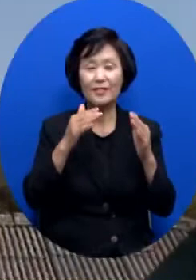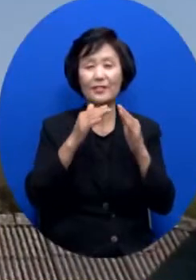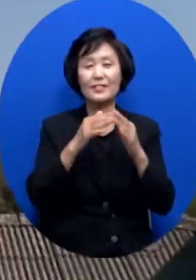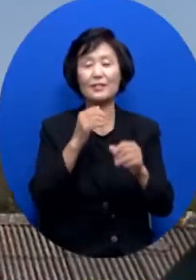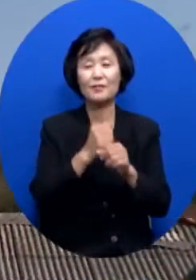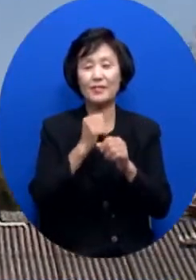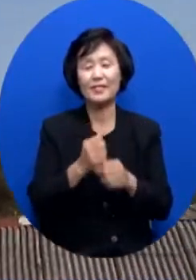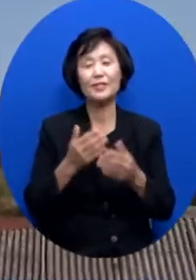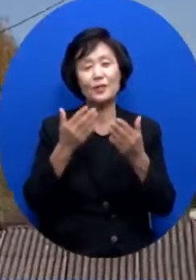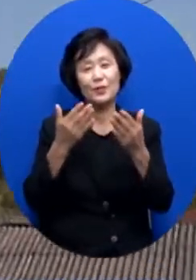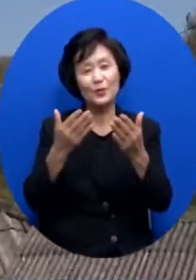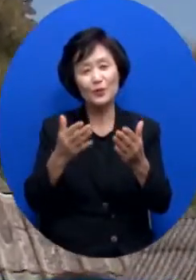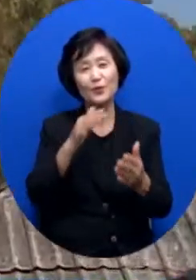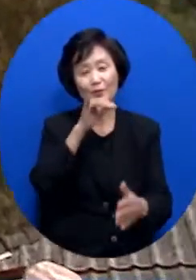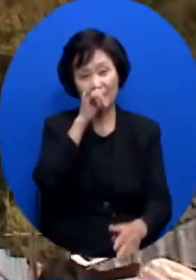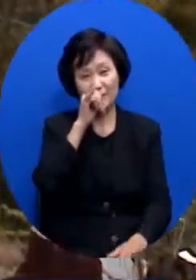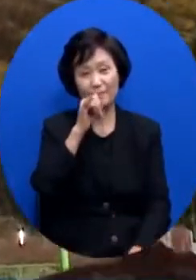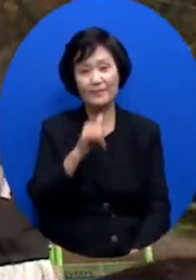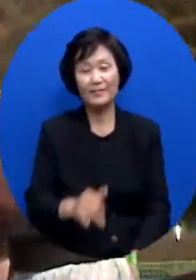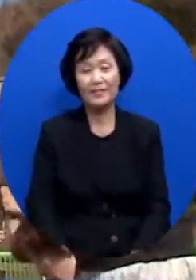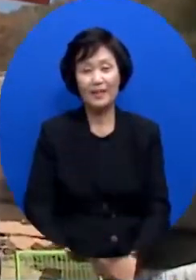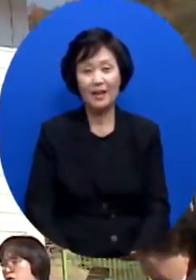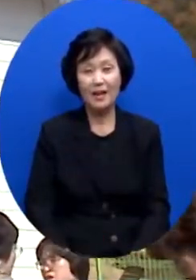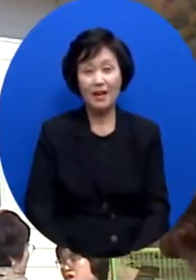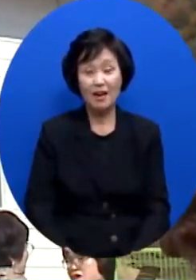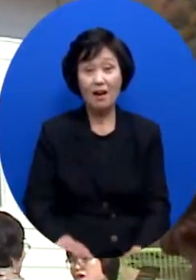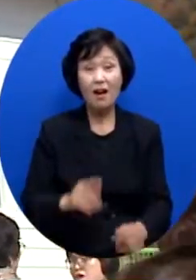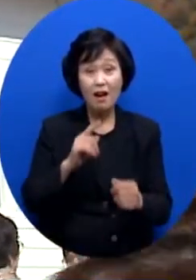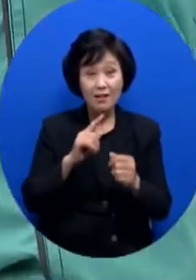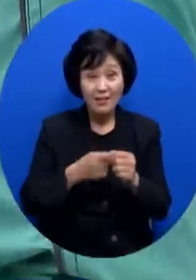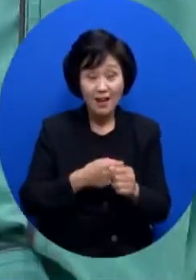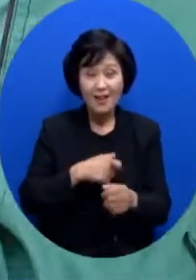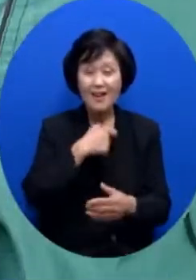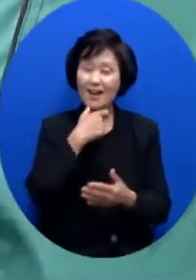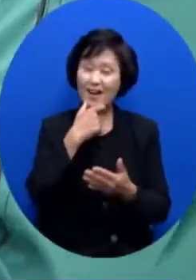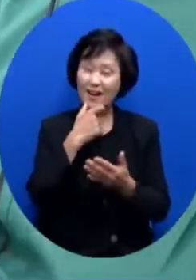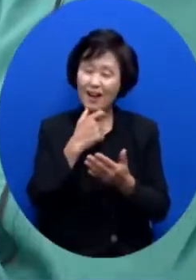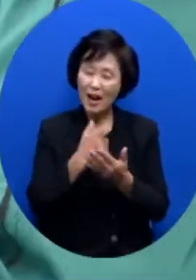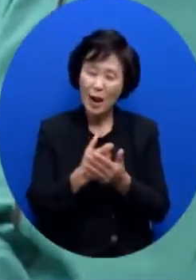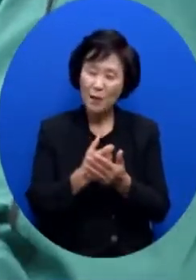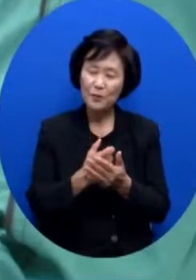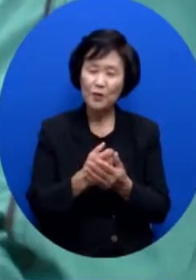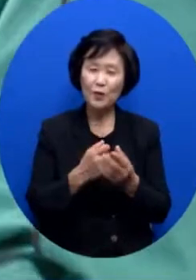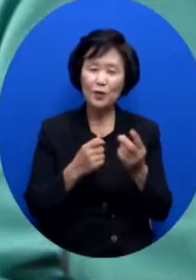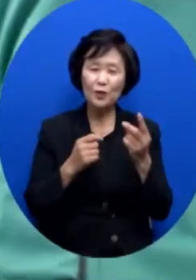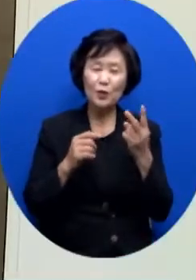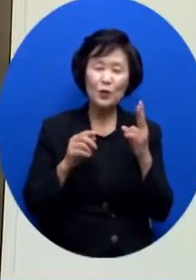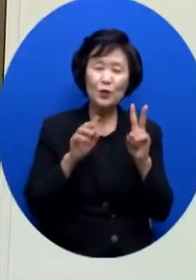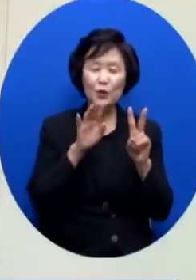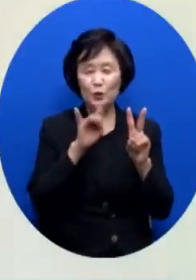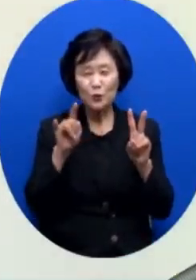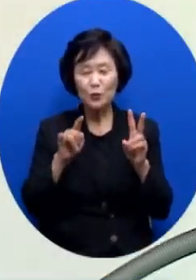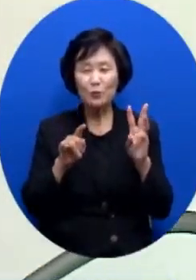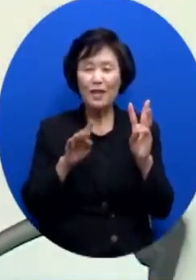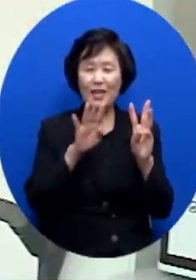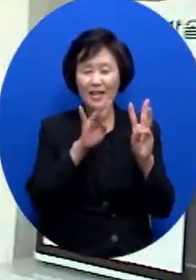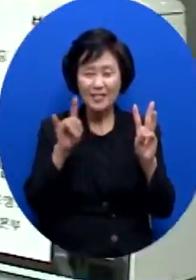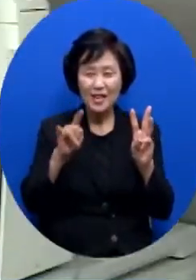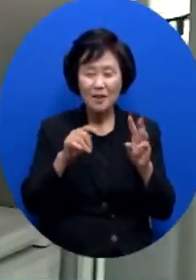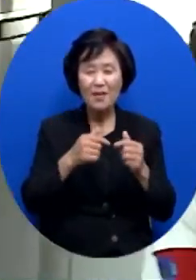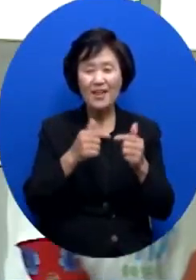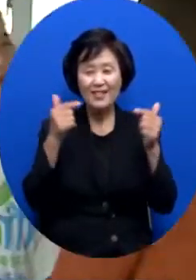주고 있습니다. 그러다 보니까 감동도 두 배, 세 배가 되는 것 같습니다. 그래서 이 혜택을 받는 홈